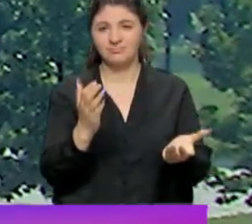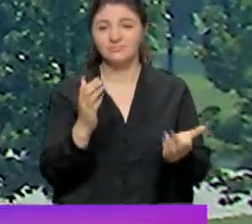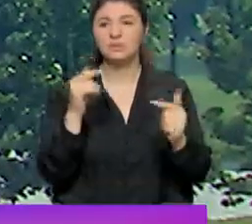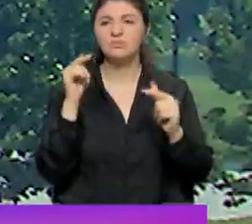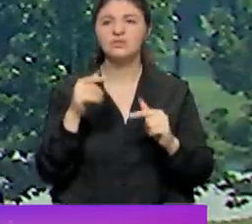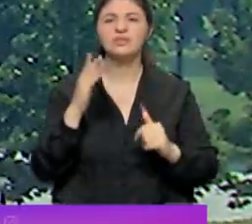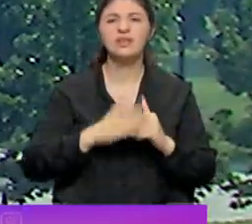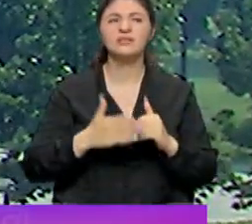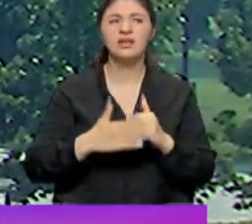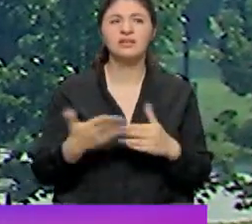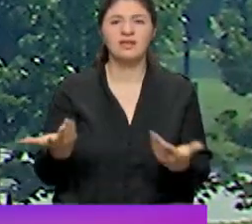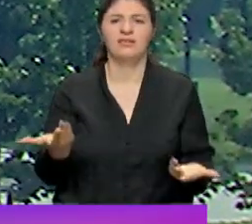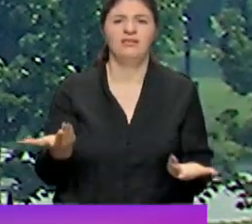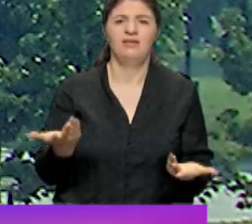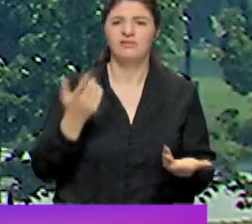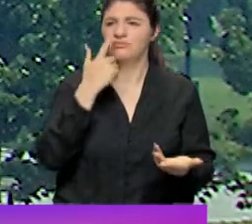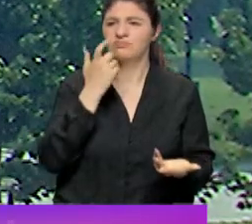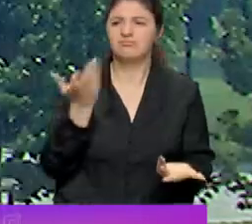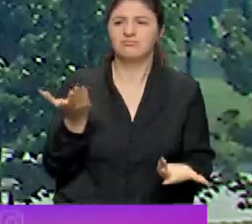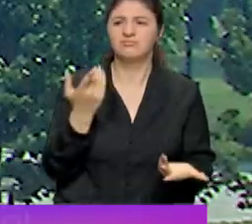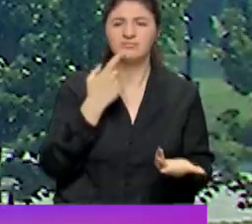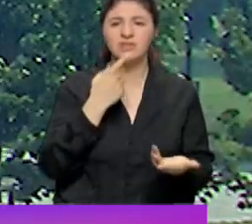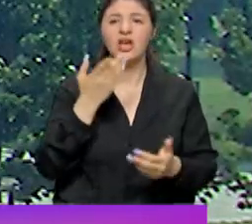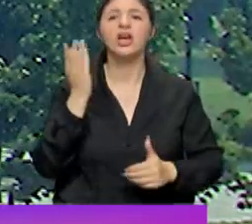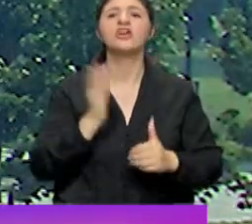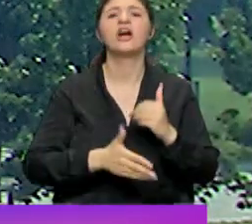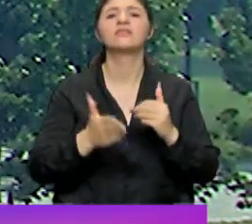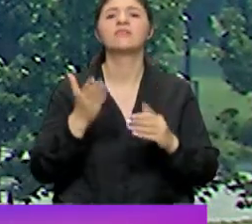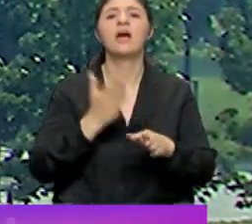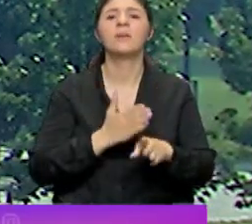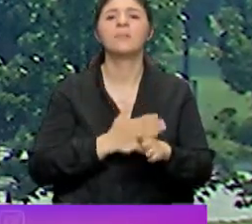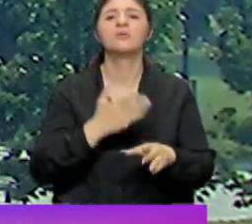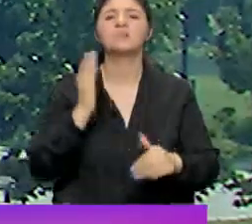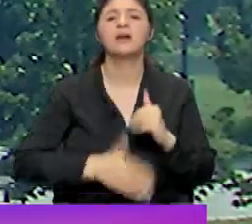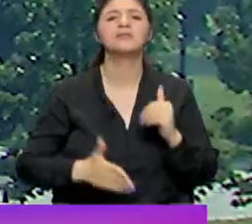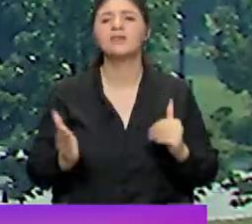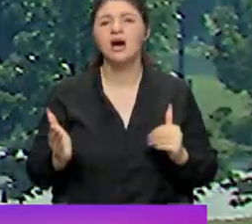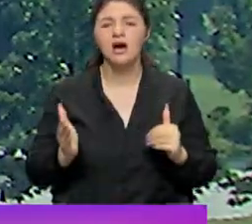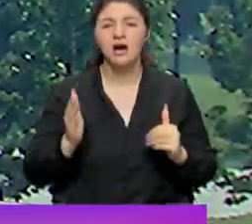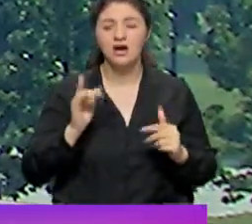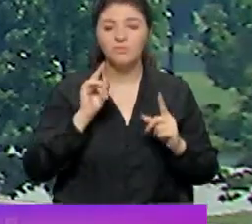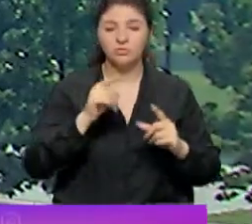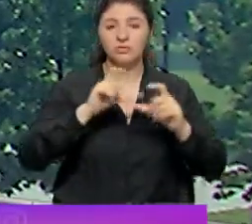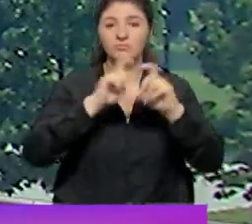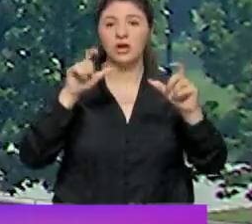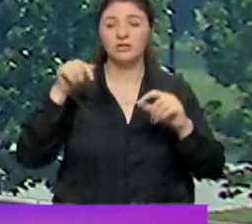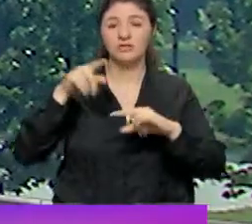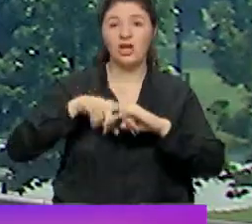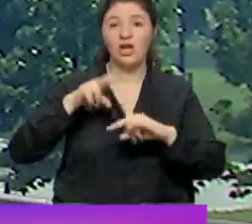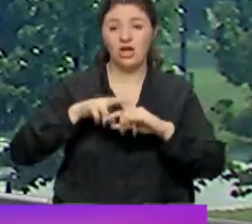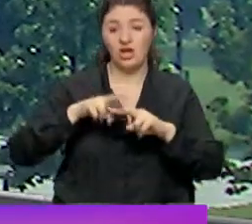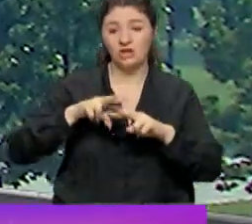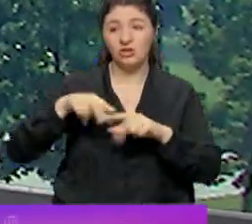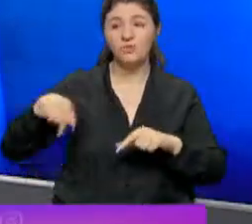Ama bu yasaklardan Ailesi bir soracağız yassah Hemşerim yasak bugünkü manşeti miz var Savaş